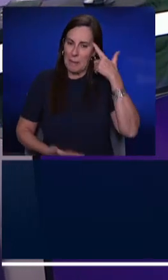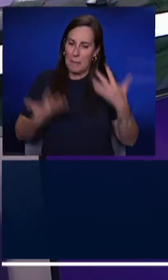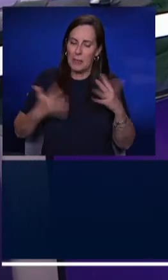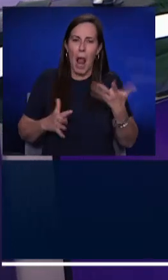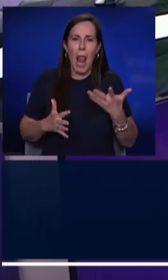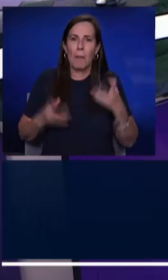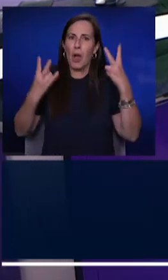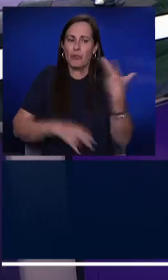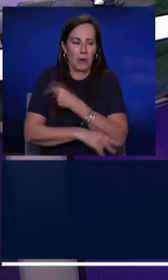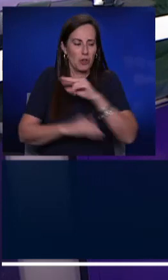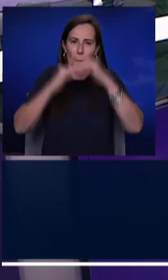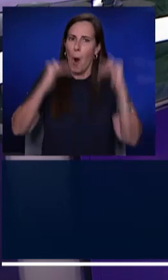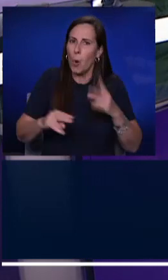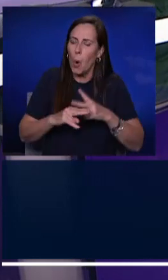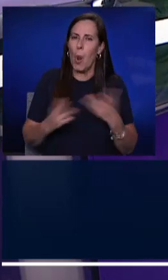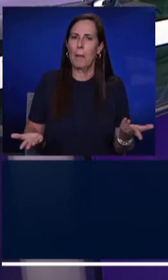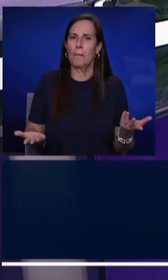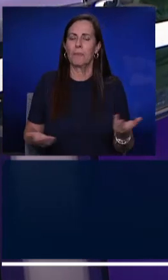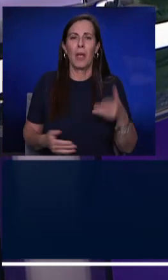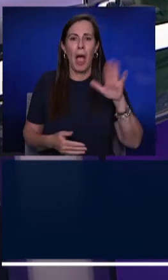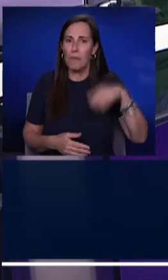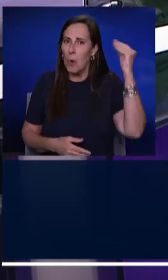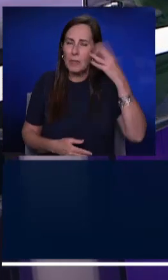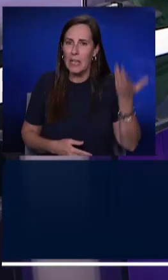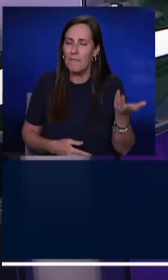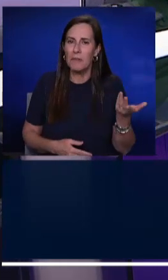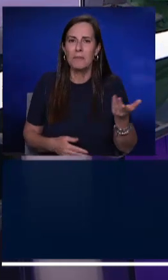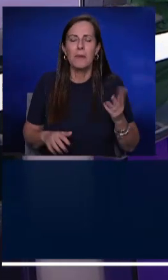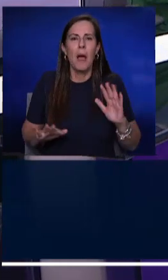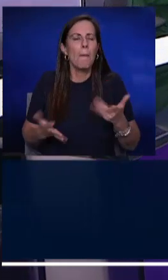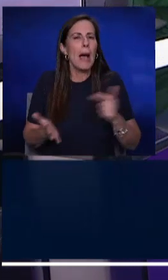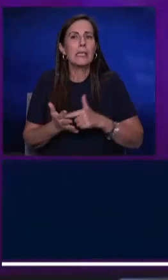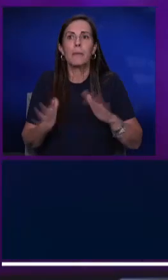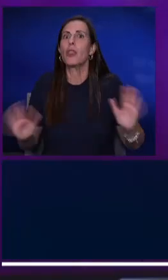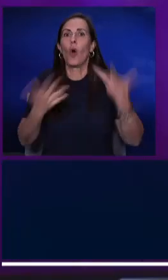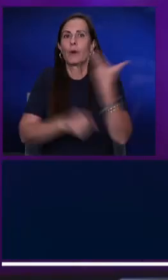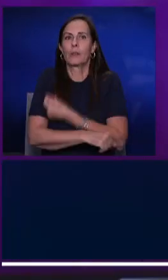בתחלואה, אפילו בבתי הספר? מה הסיבה לדחיפות? ראשית, אין לחץ.